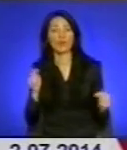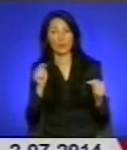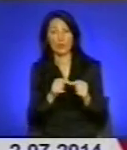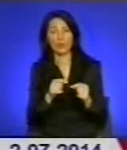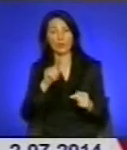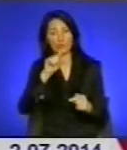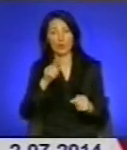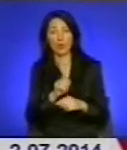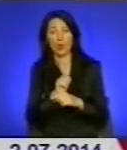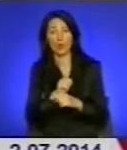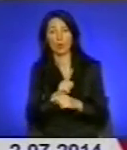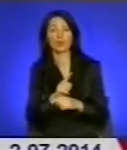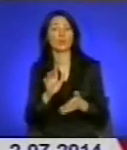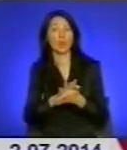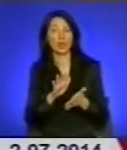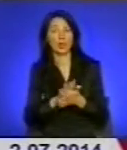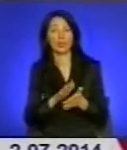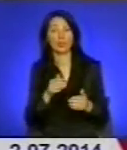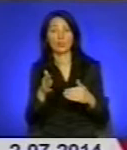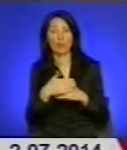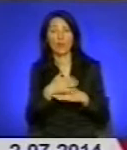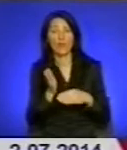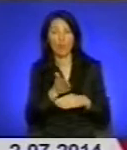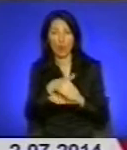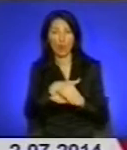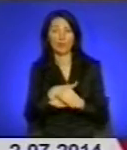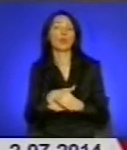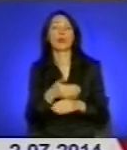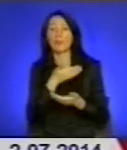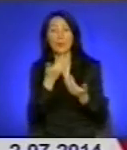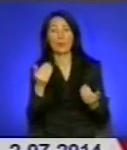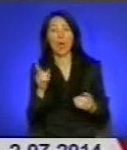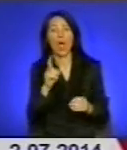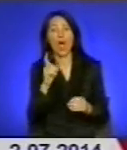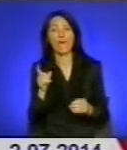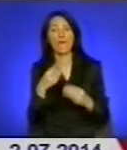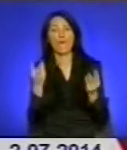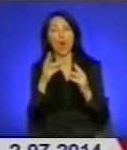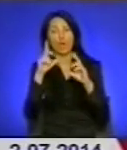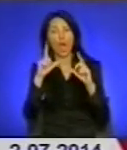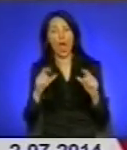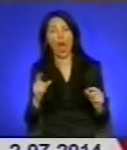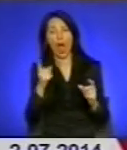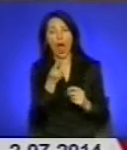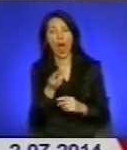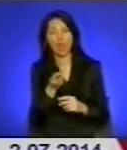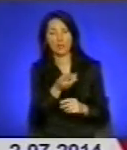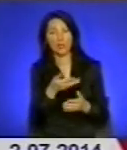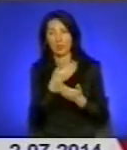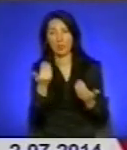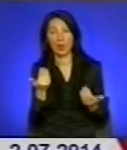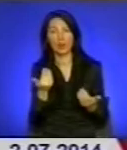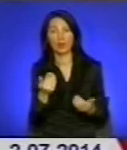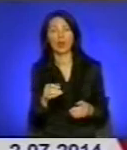відсутність та недостатня кількість первинних засобів пожежогасіння як знаєте вогнегасники можна пожежу загасити на